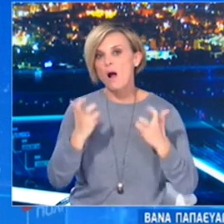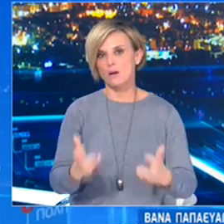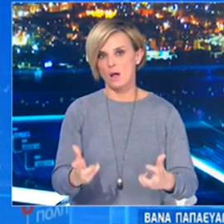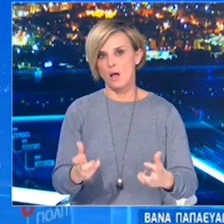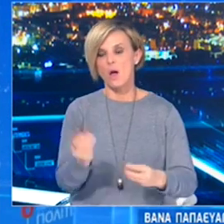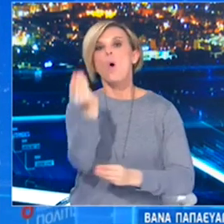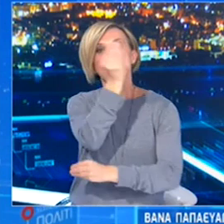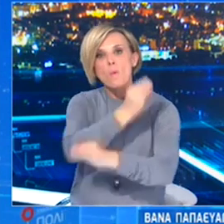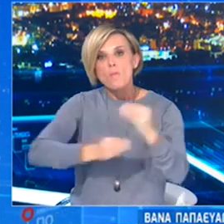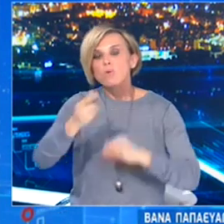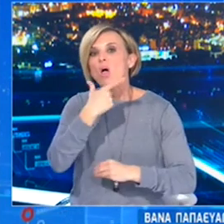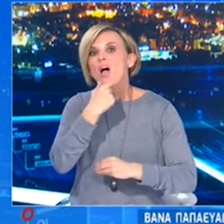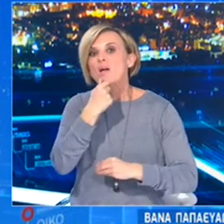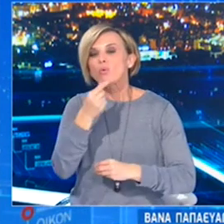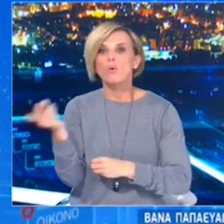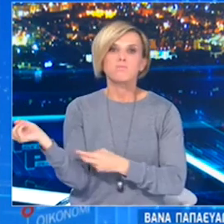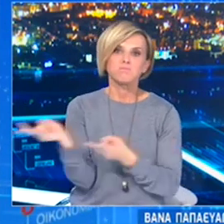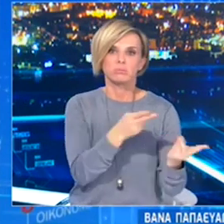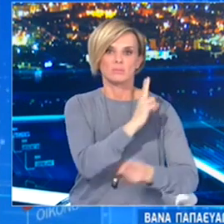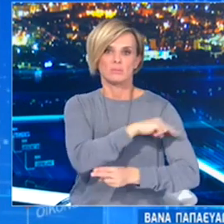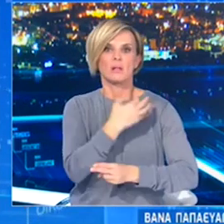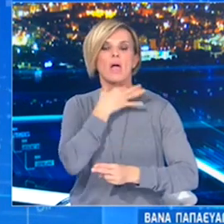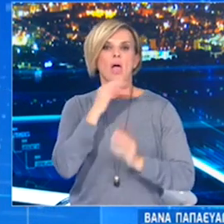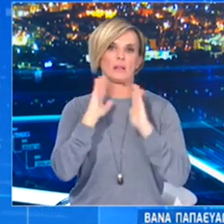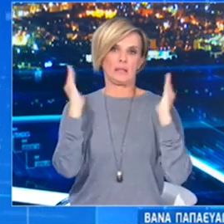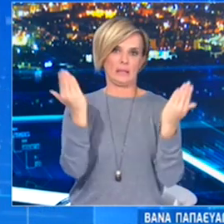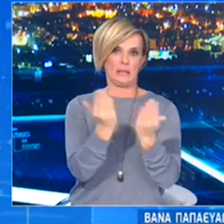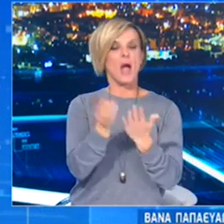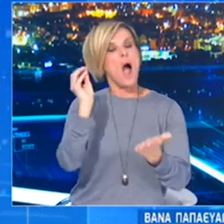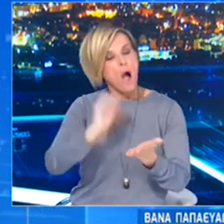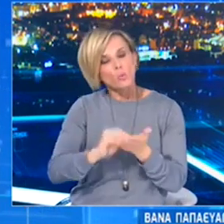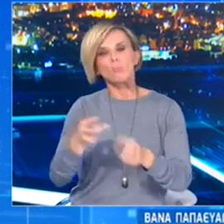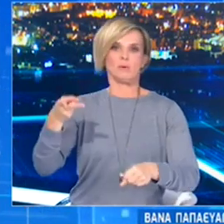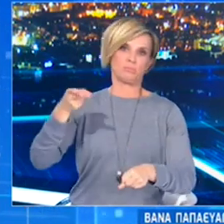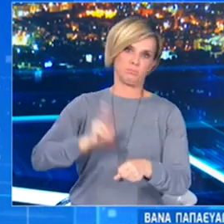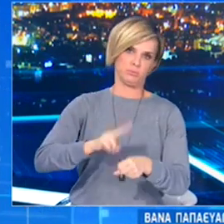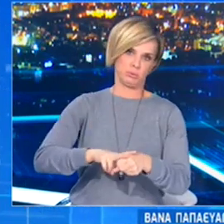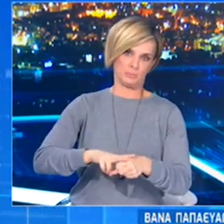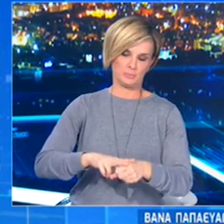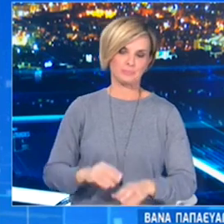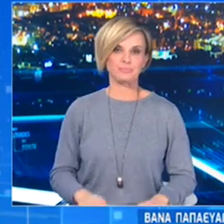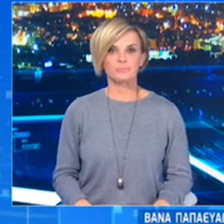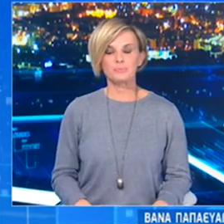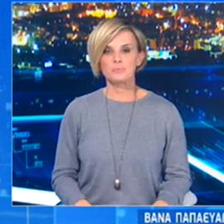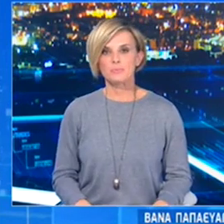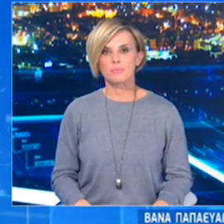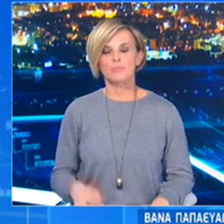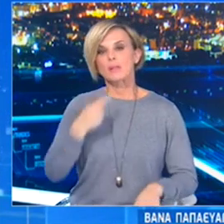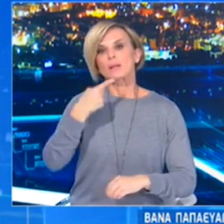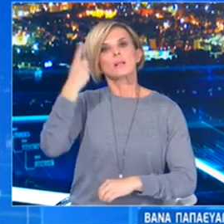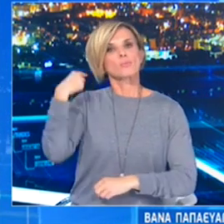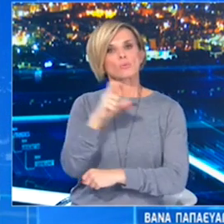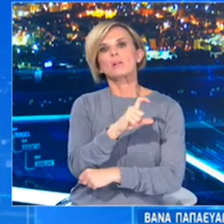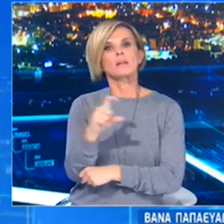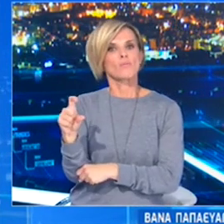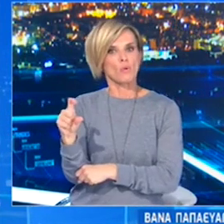στις ΜΕΘ, αλλά και μεγαλύτερο κίνδυνο για επιπλοκές ακόμα και θάνατο. Στην εβδομάδα που πέρασε, παρατηρήθηκε η σταδιακή